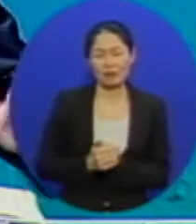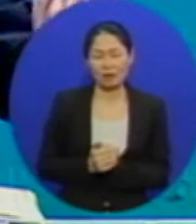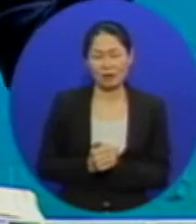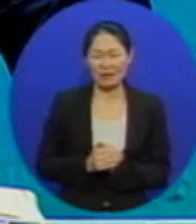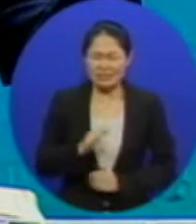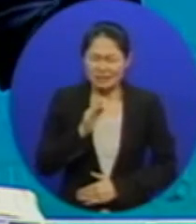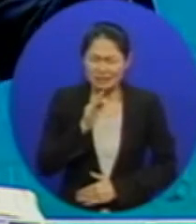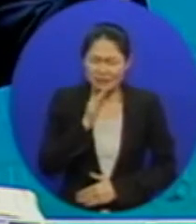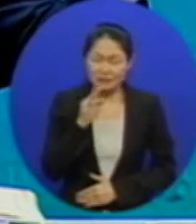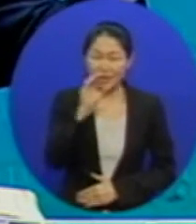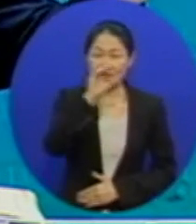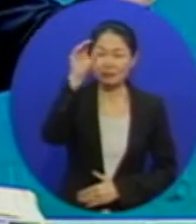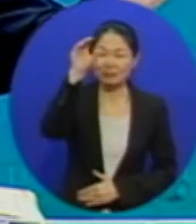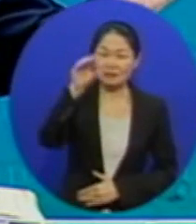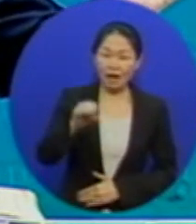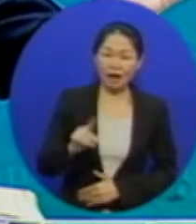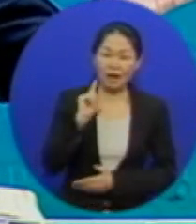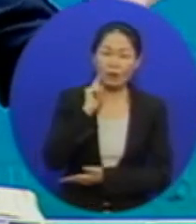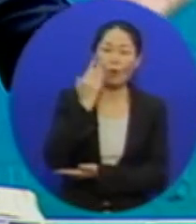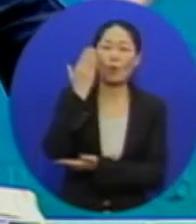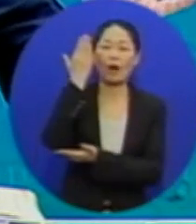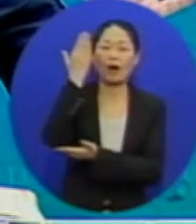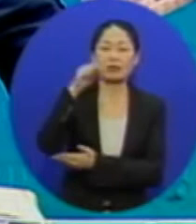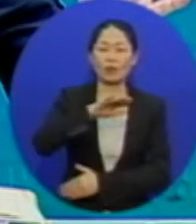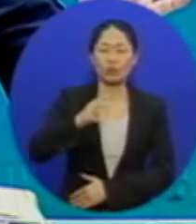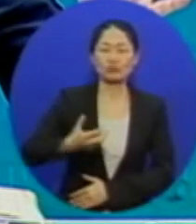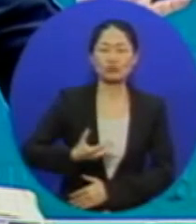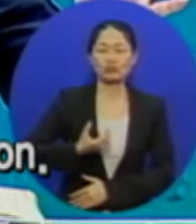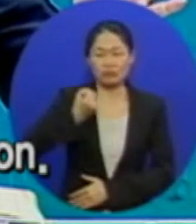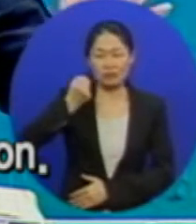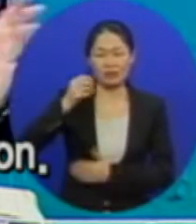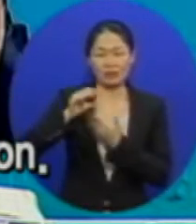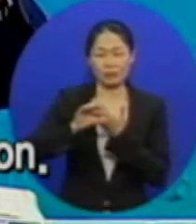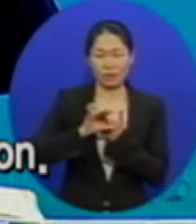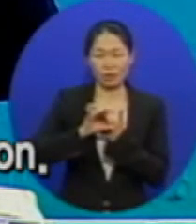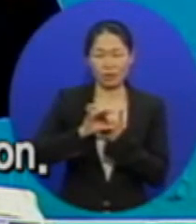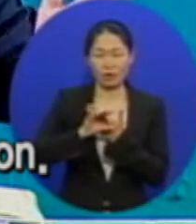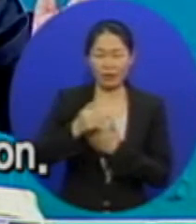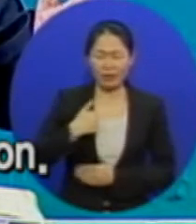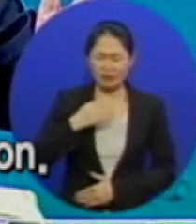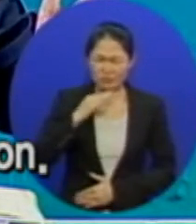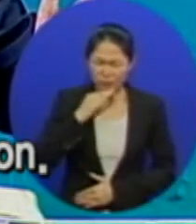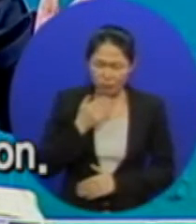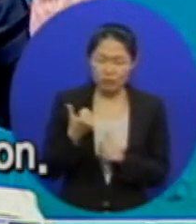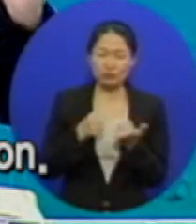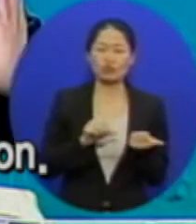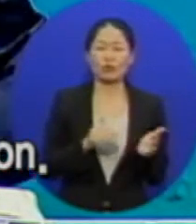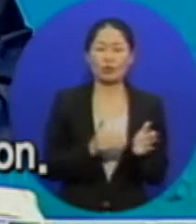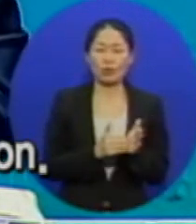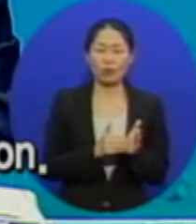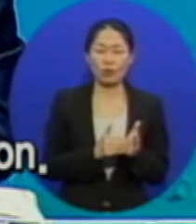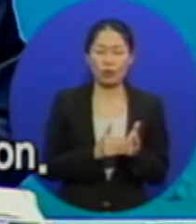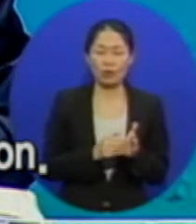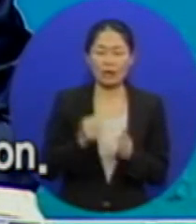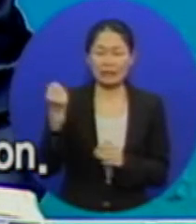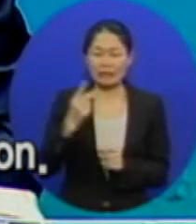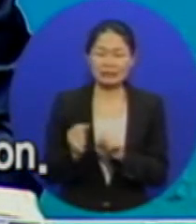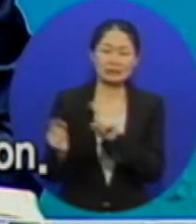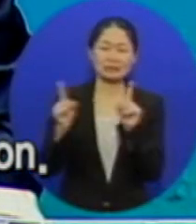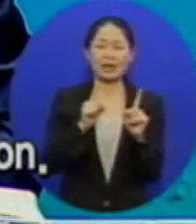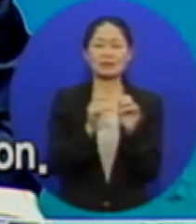진짜 십자가에 그 영광을 여러분이 누리게 된다면 내가 정말 죽었고 그리고 다시 산